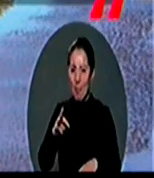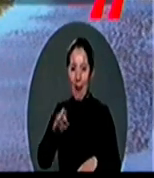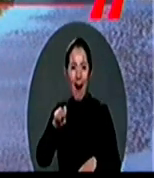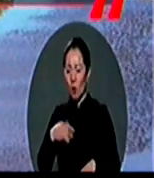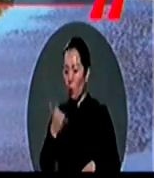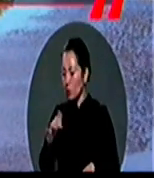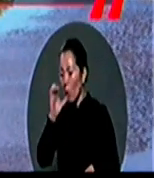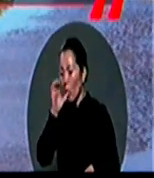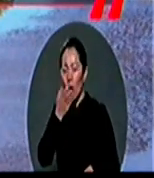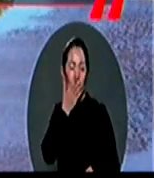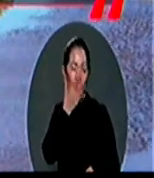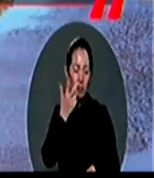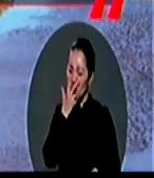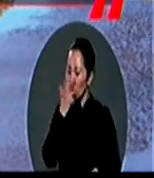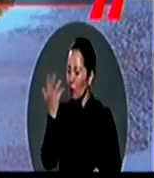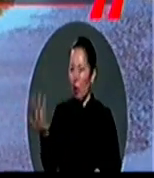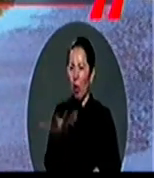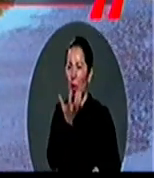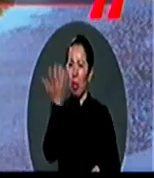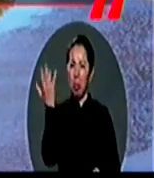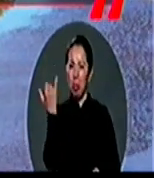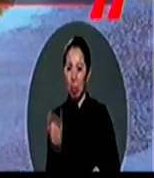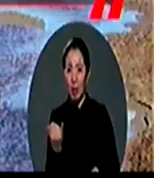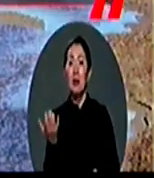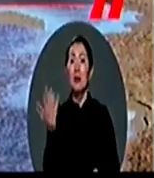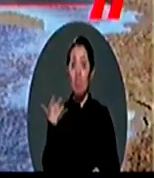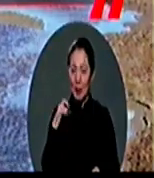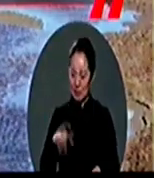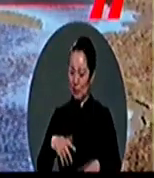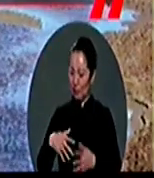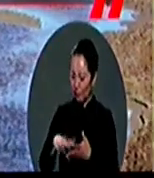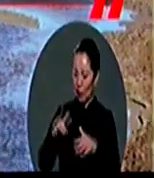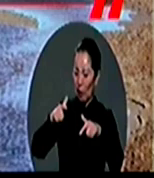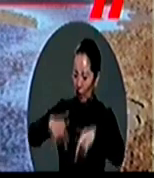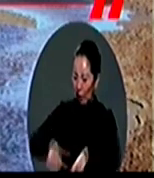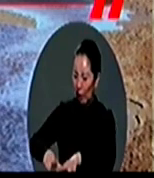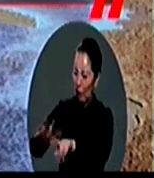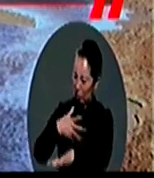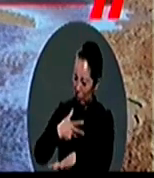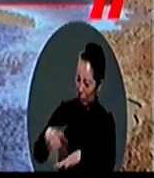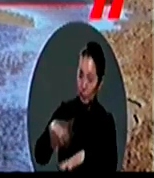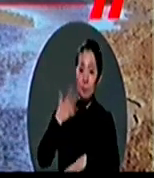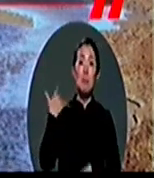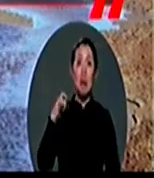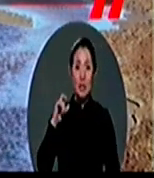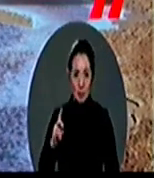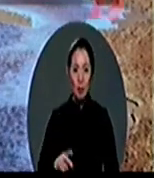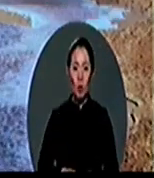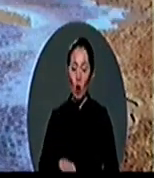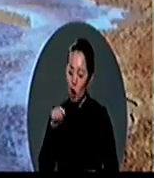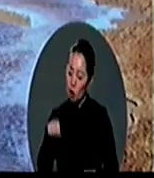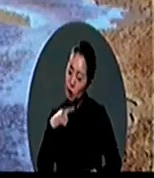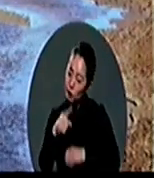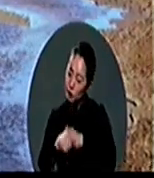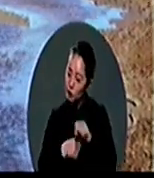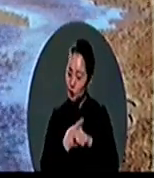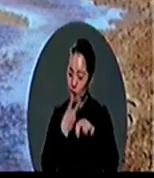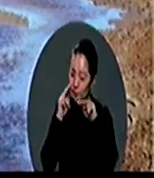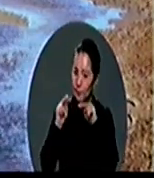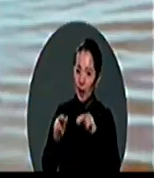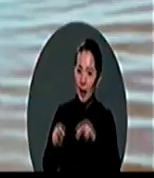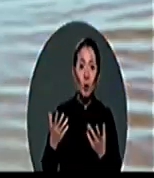уухгүй үнэртэй өрөмцсөн юм урсан юм л байла. Тэгээ энэ